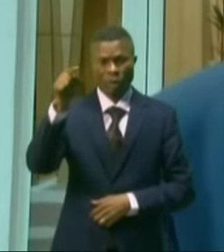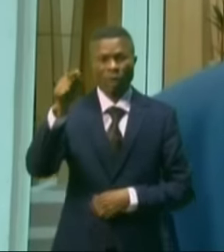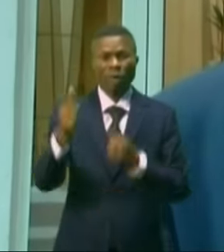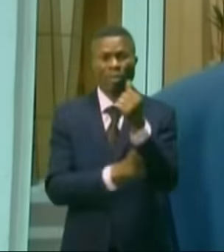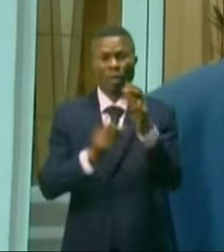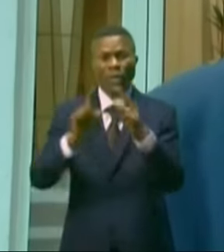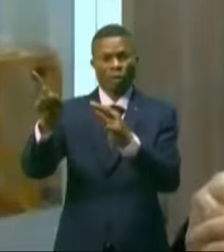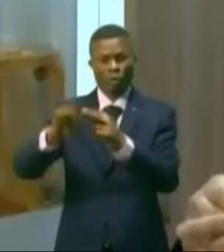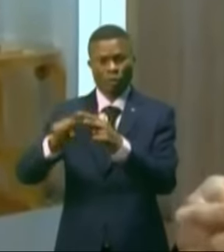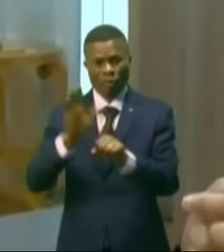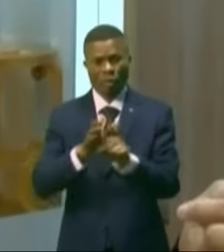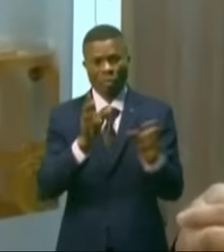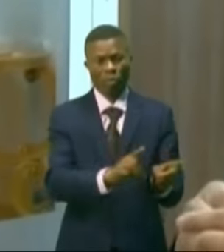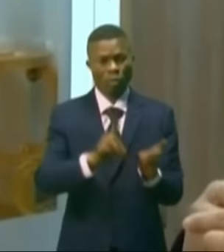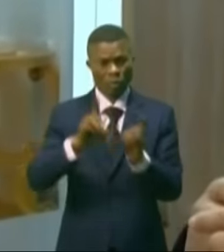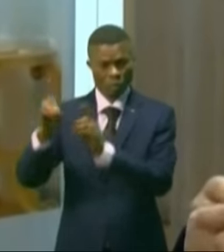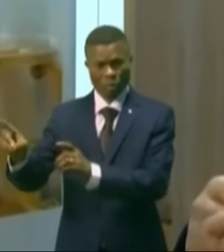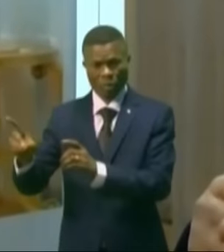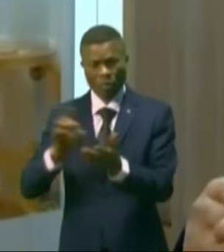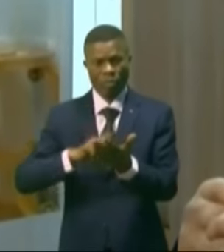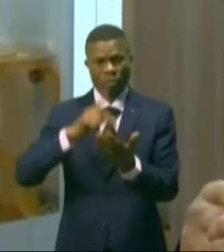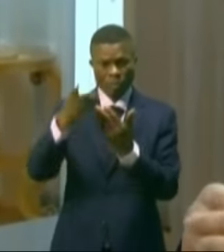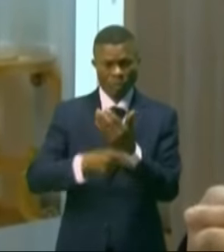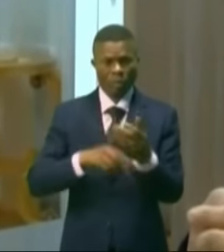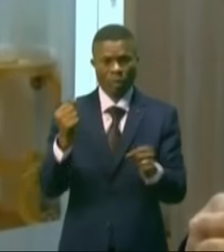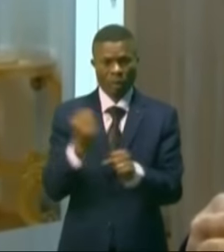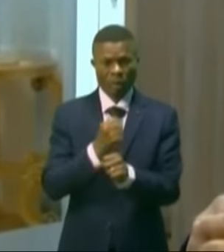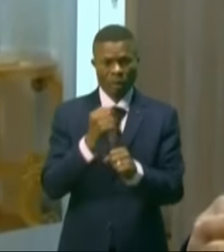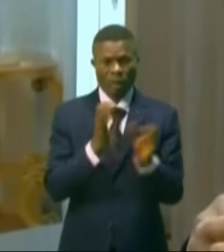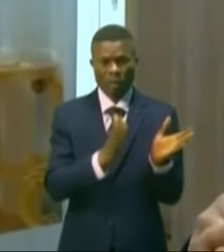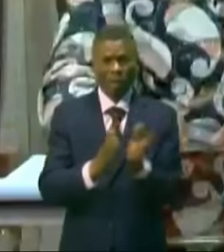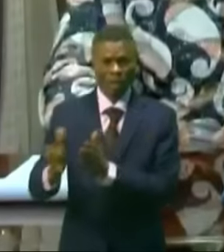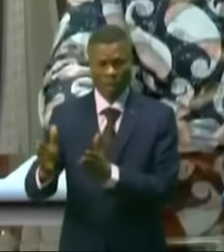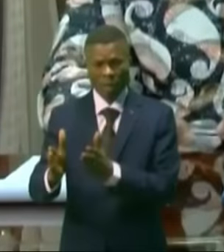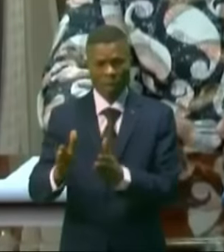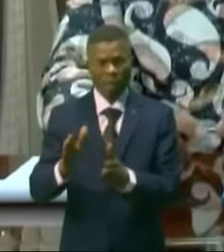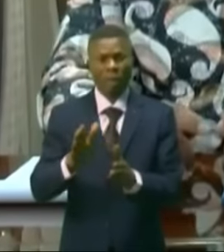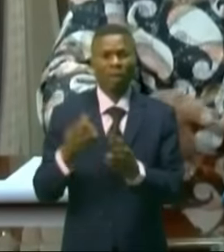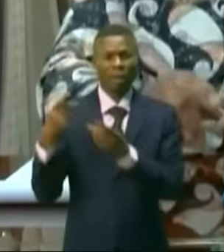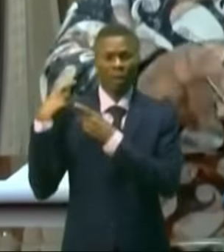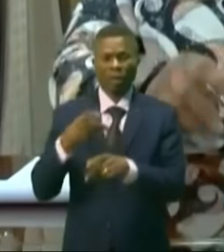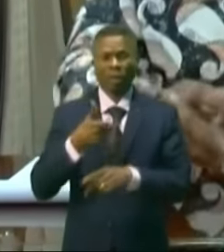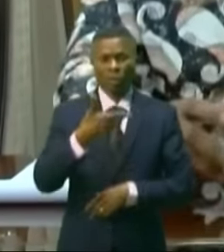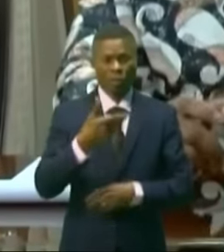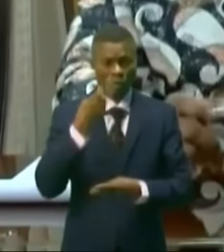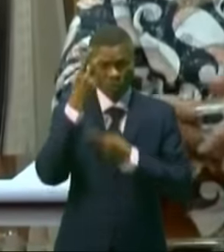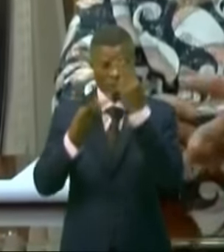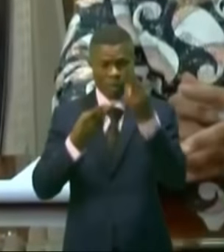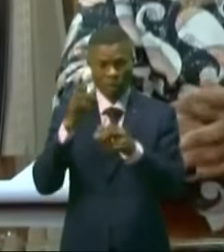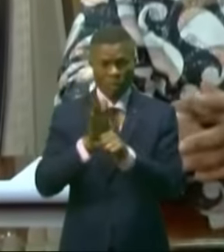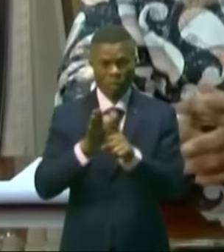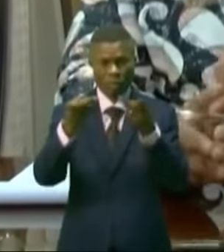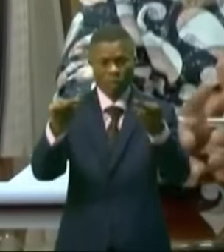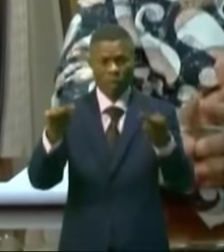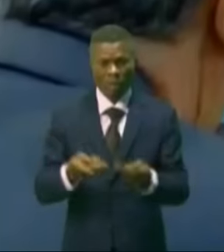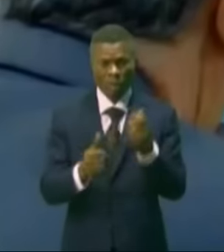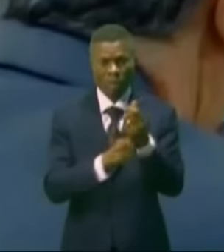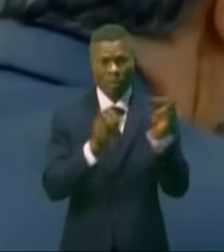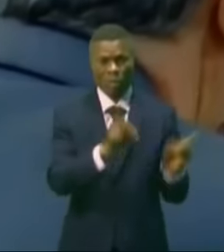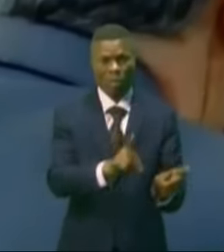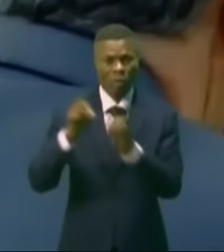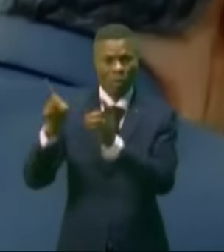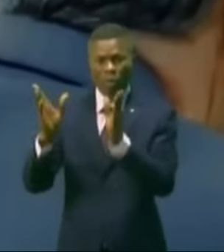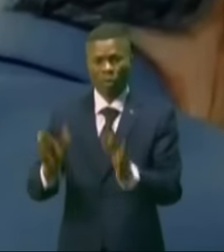déplacements. C'est horrible. Son programme de travail prévoit dès ce mardi une visite dans plusieurs sites de déplacés de